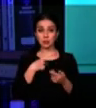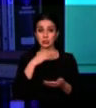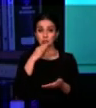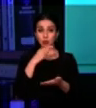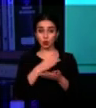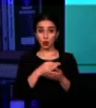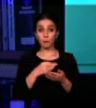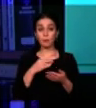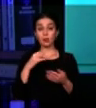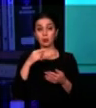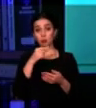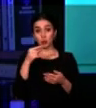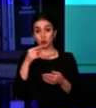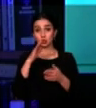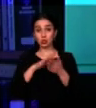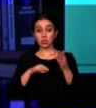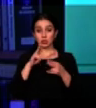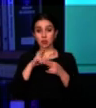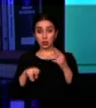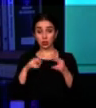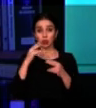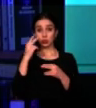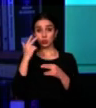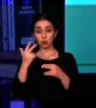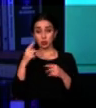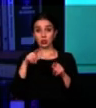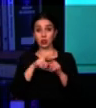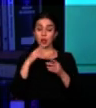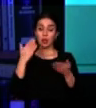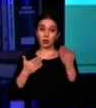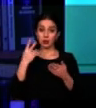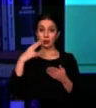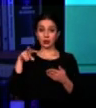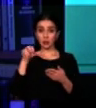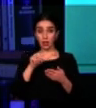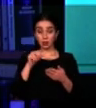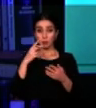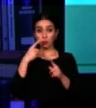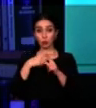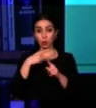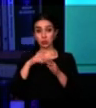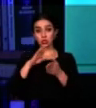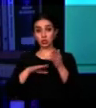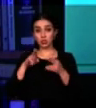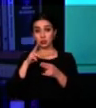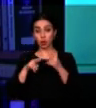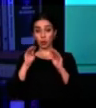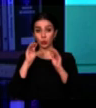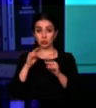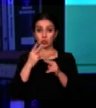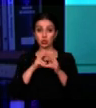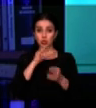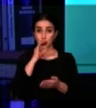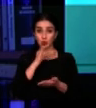жауапымыз минус чексізді, минус үшкече тұрпыр чекавысты, екі екі ярымдан плюс чексізгече болген жауап